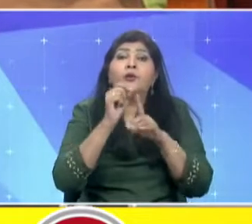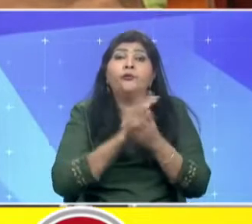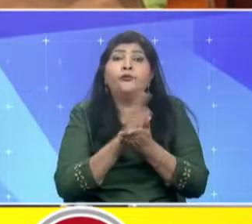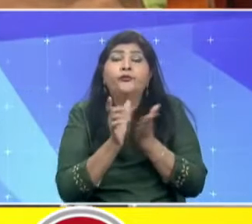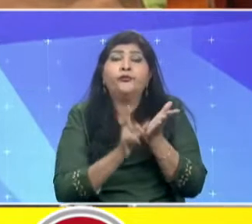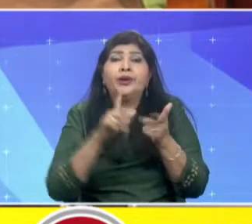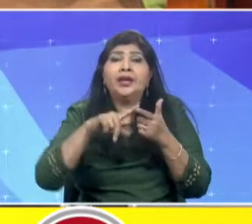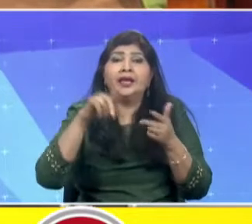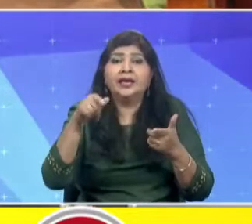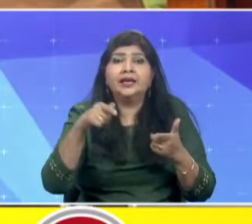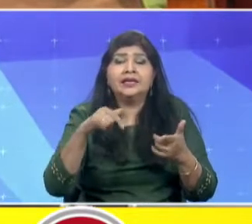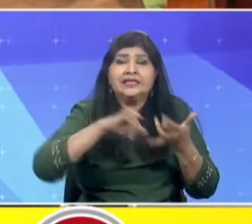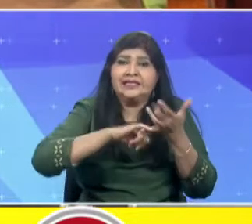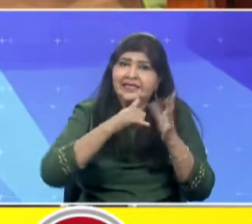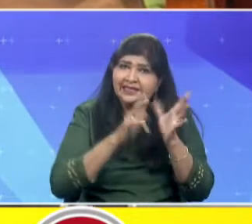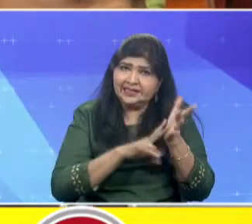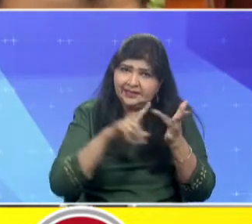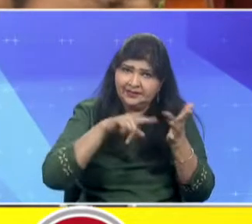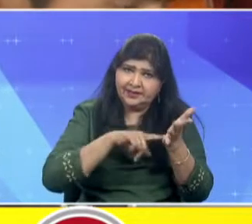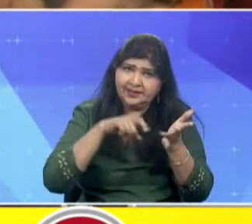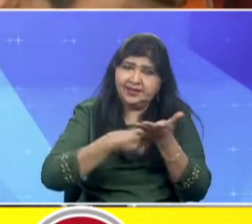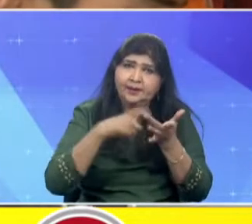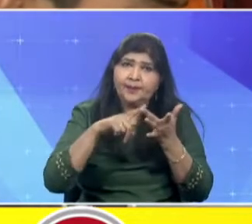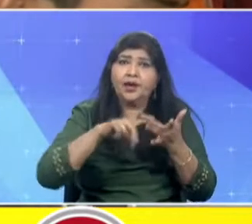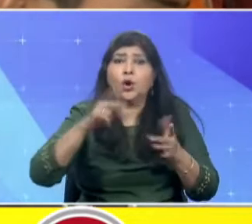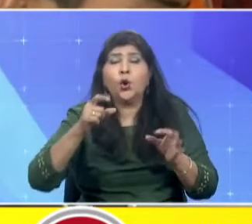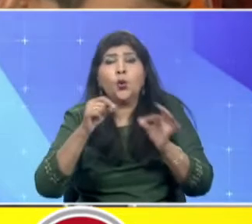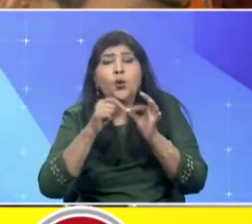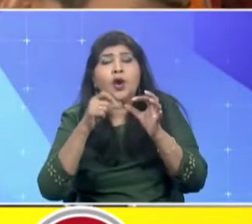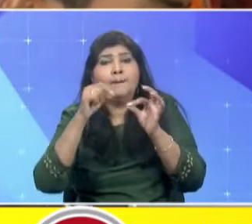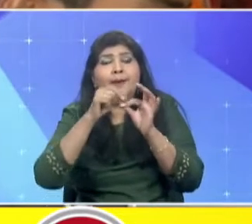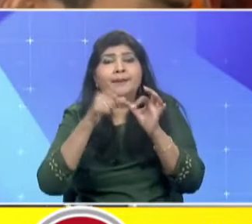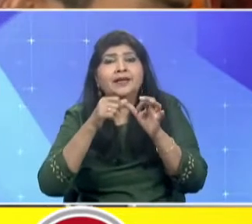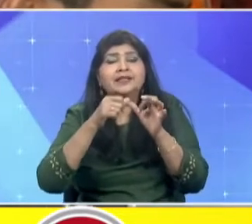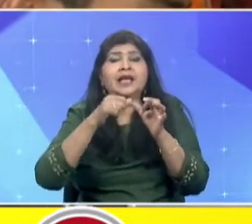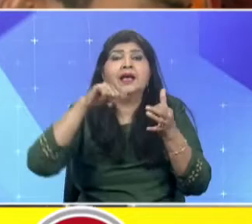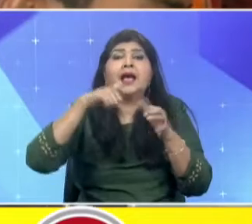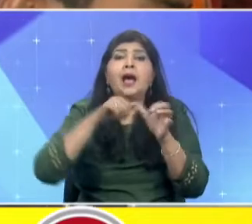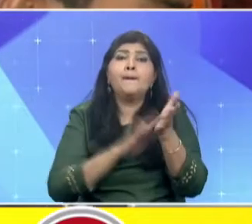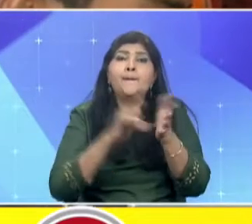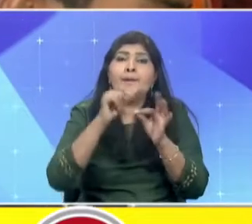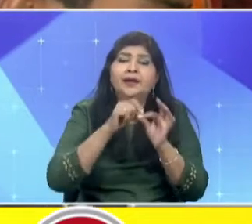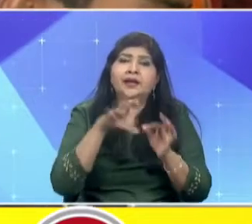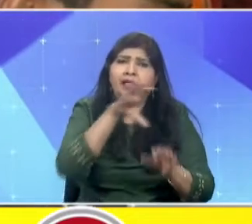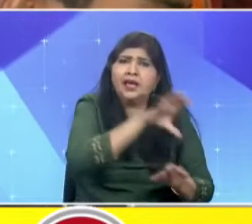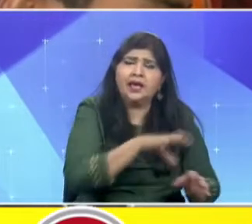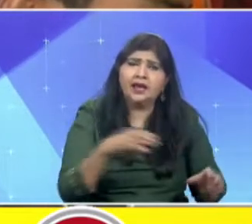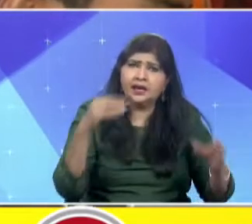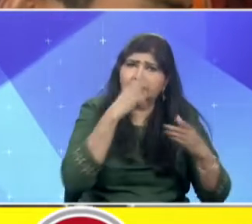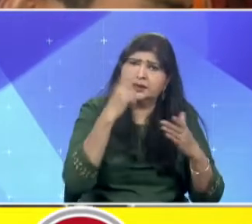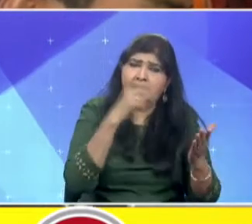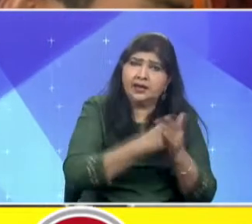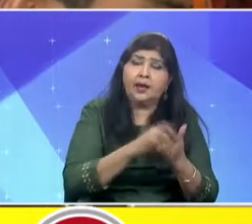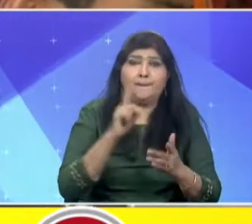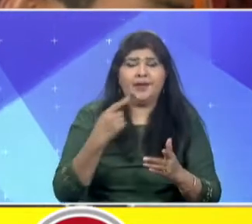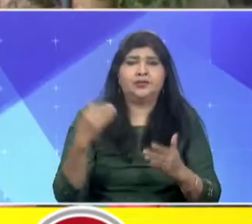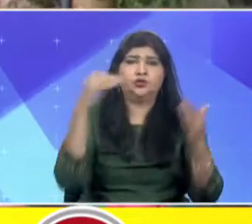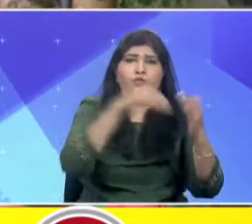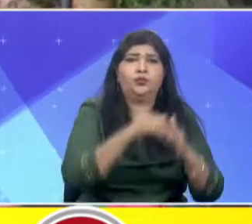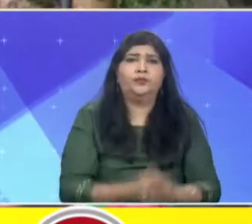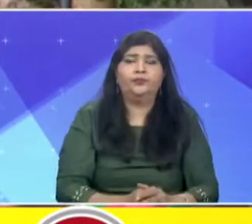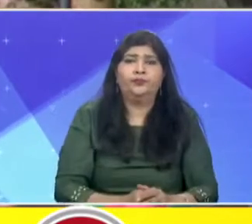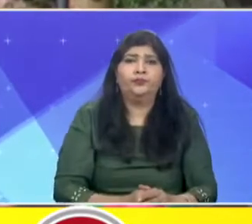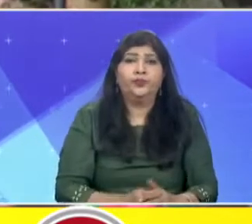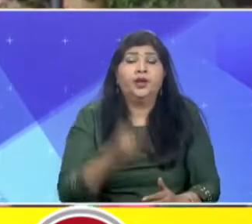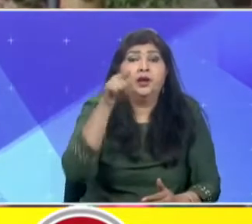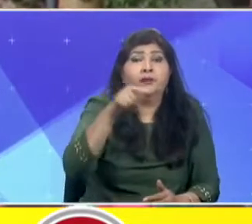फुले, सावित्रीबाई फुले और बाबा साहब आम्बेडकर से जुड़ी जगहों के दर्शन करने जरूर जाएं।